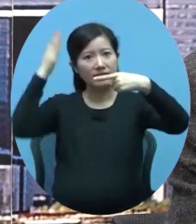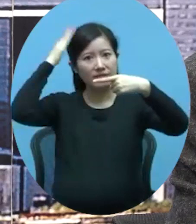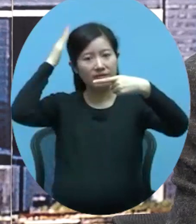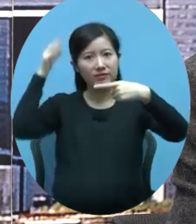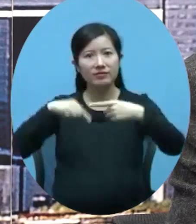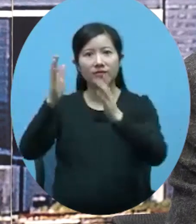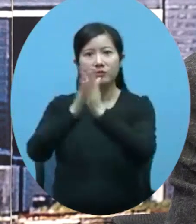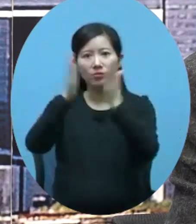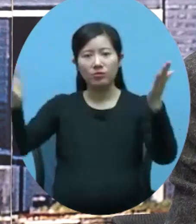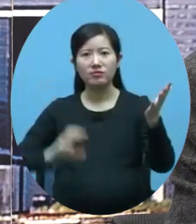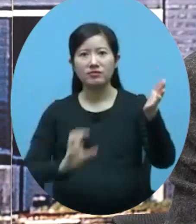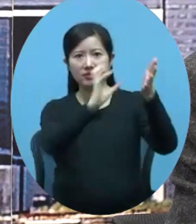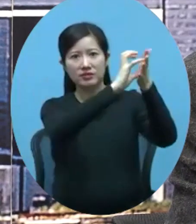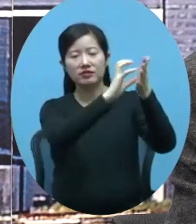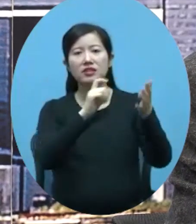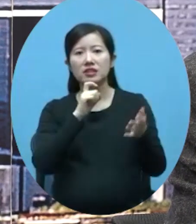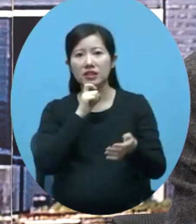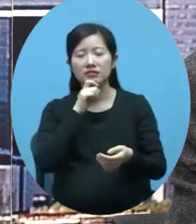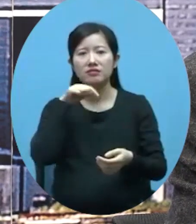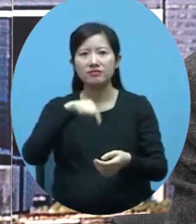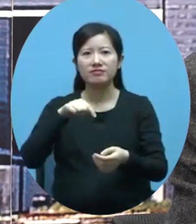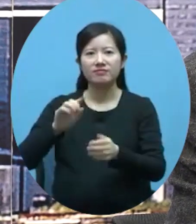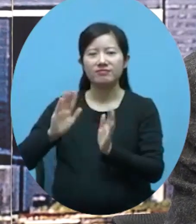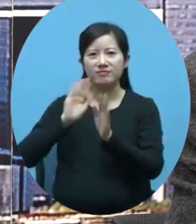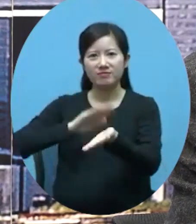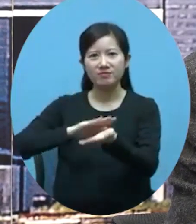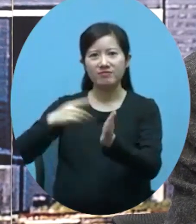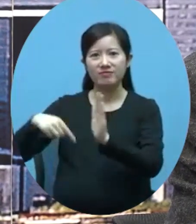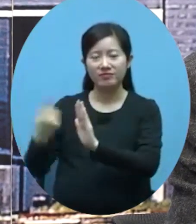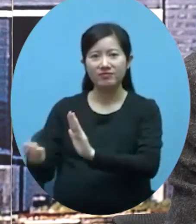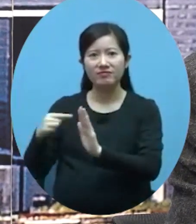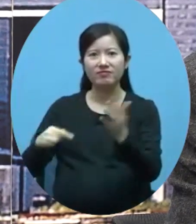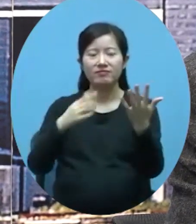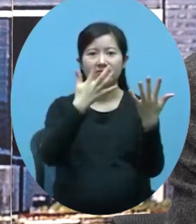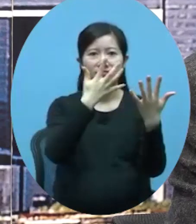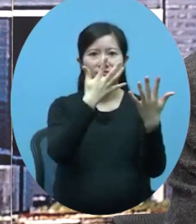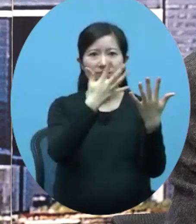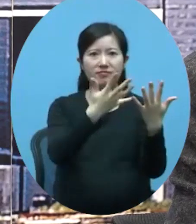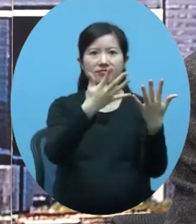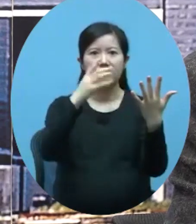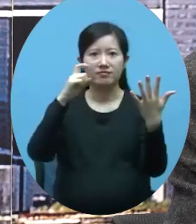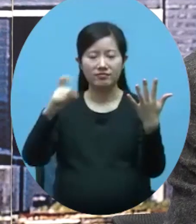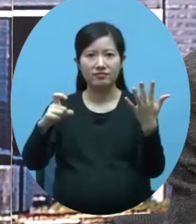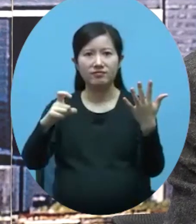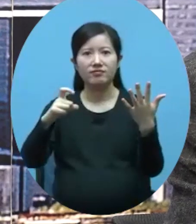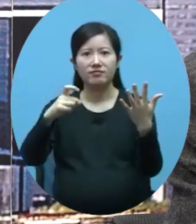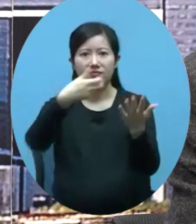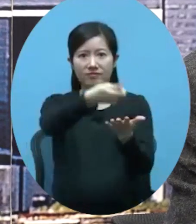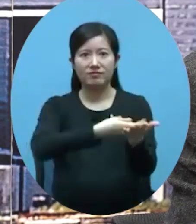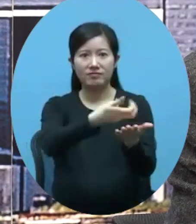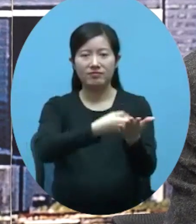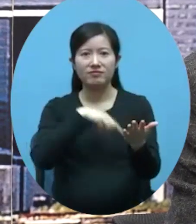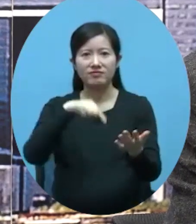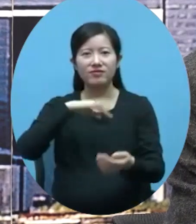报修订预防和控制疾病条例第599章就将严